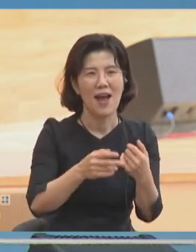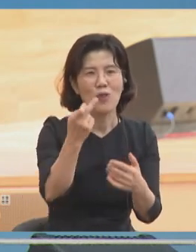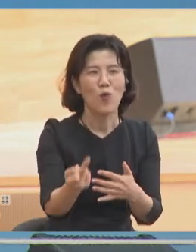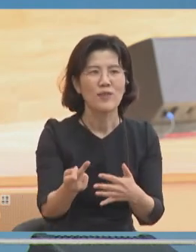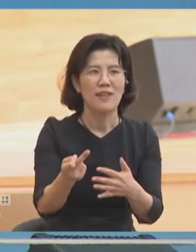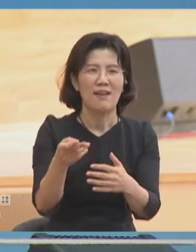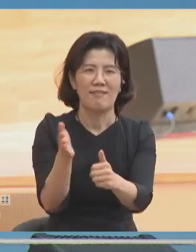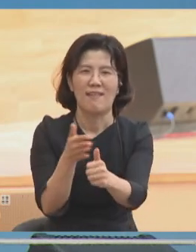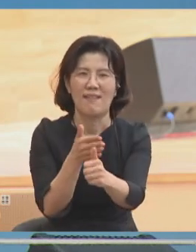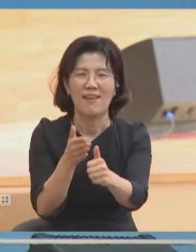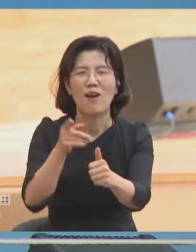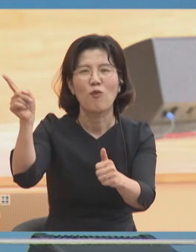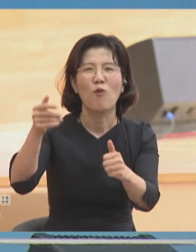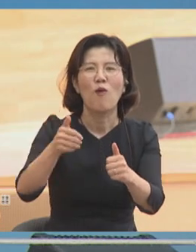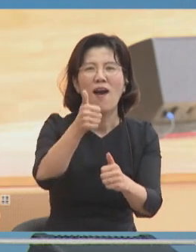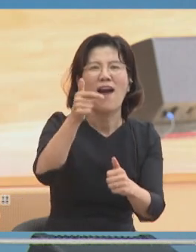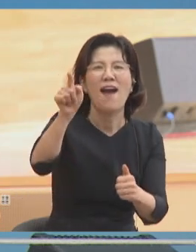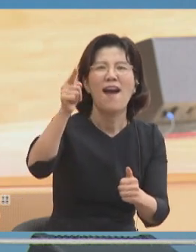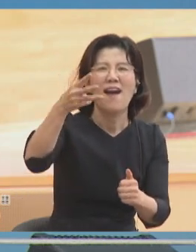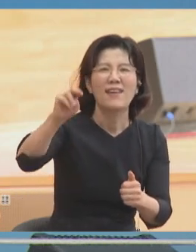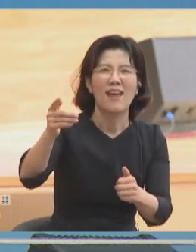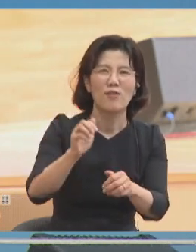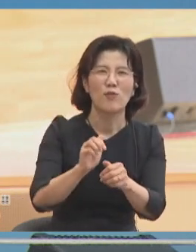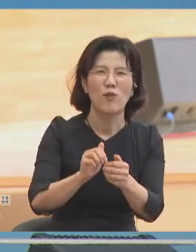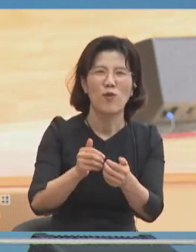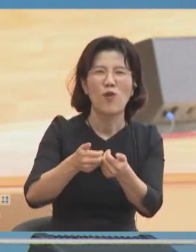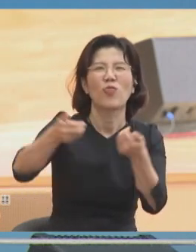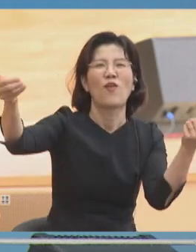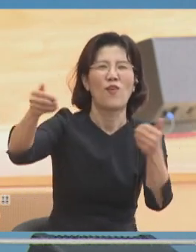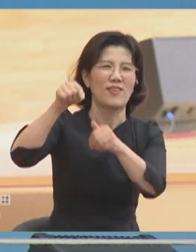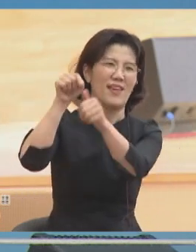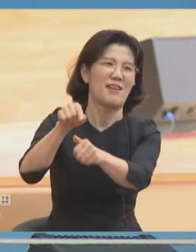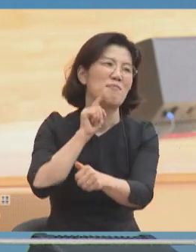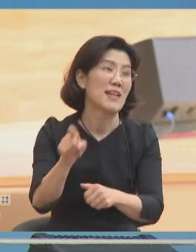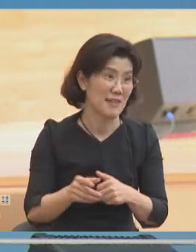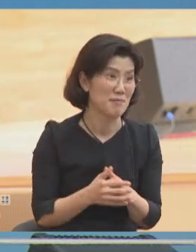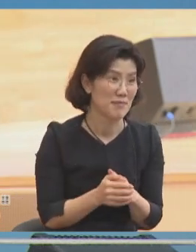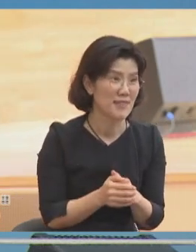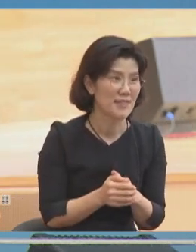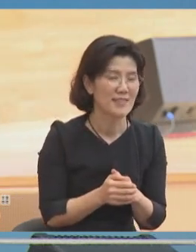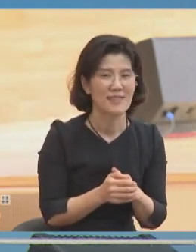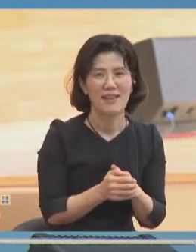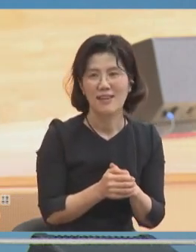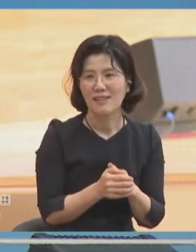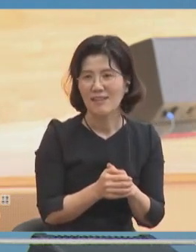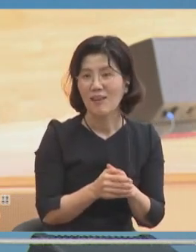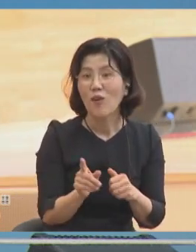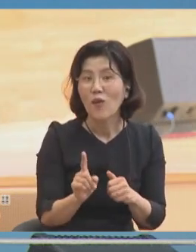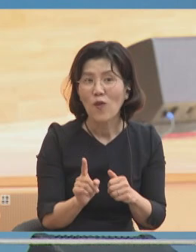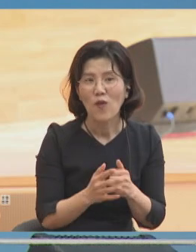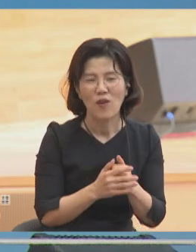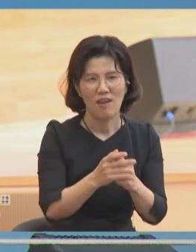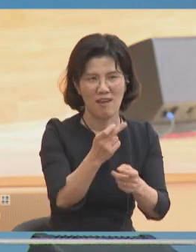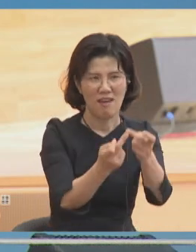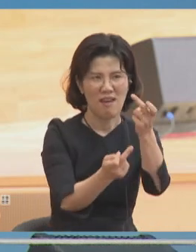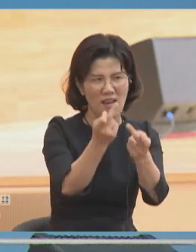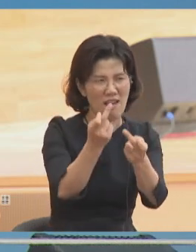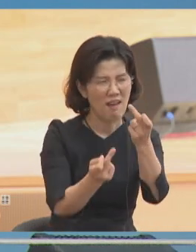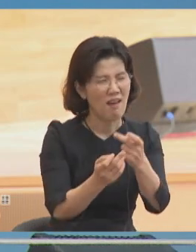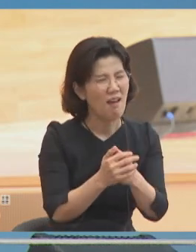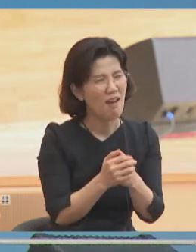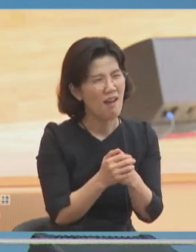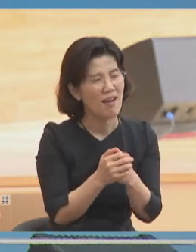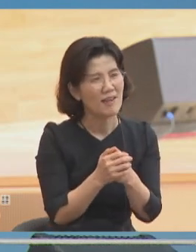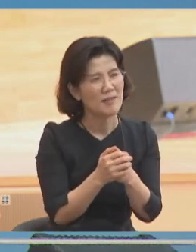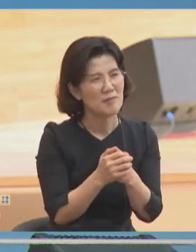하란으로 떠나게 만듭니다 여러분 불확실함을 바꿔보려 했던이 야곱의 모든 행동과 걸음들이 어떻습니까 형제 사이도 갈아놓고